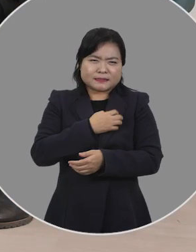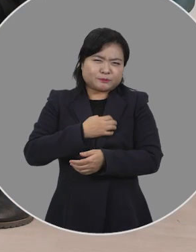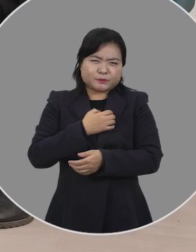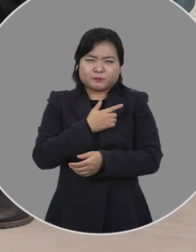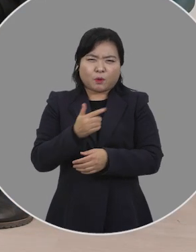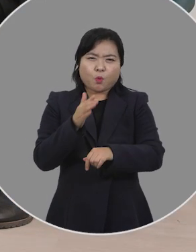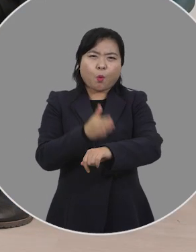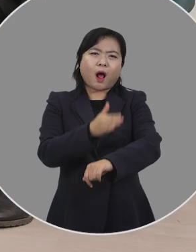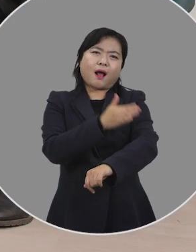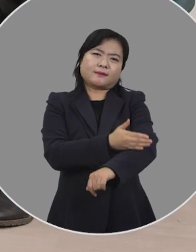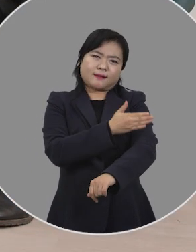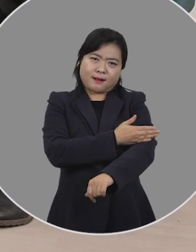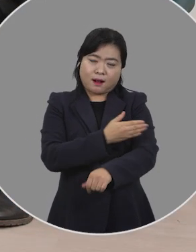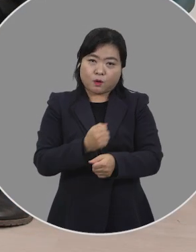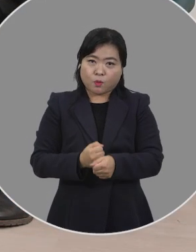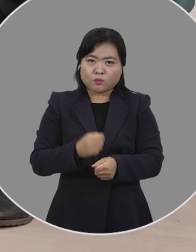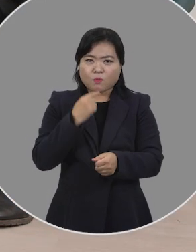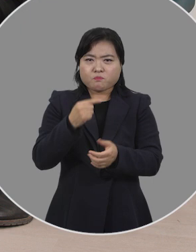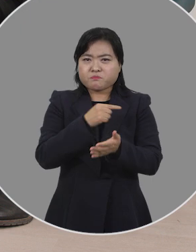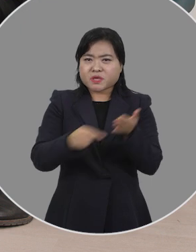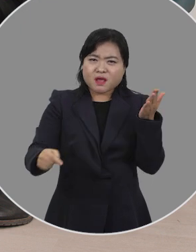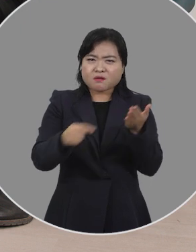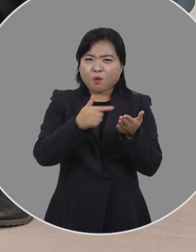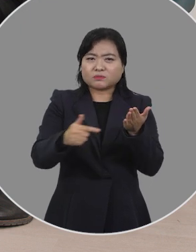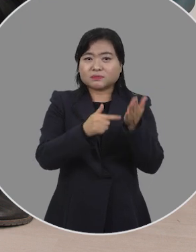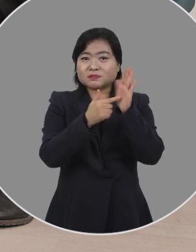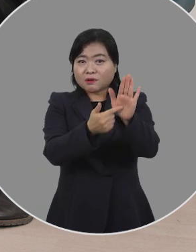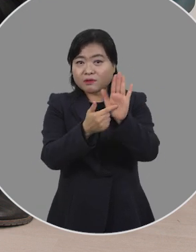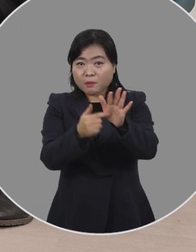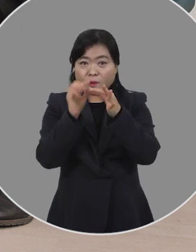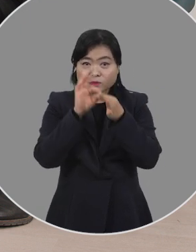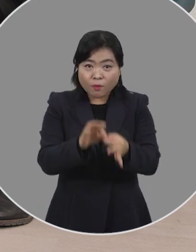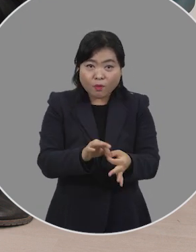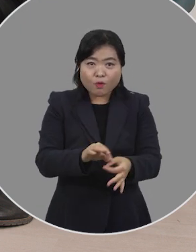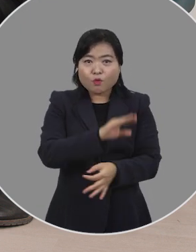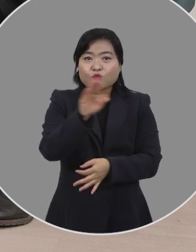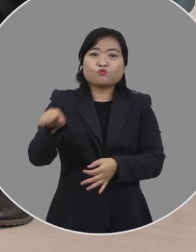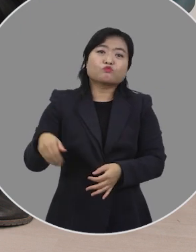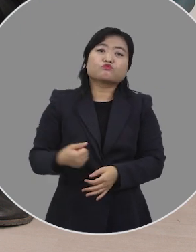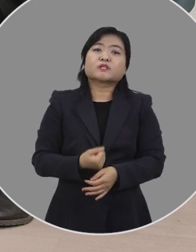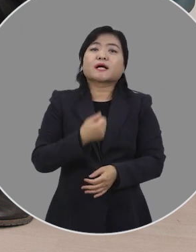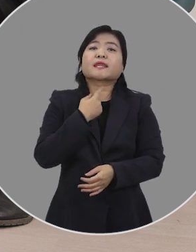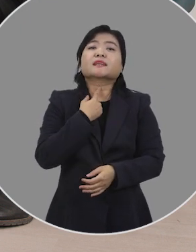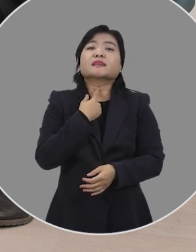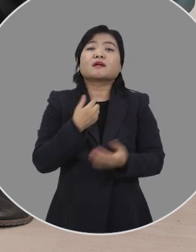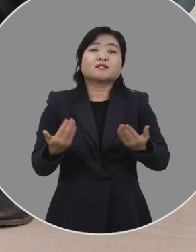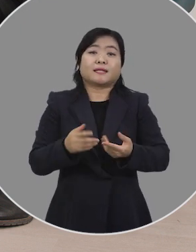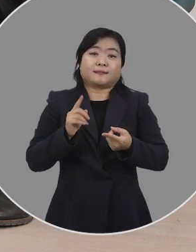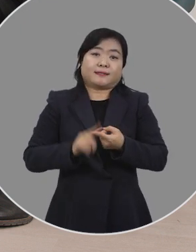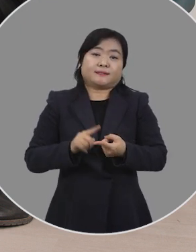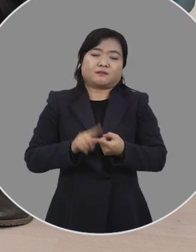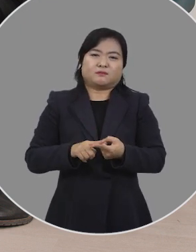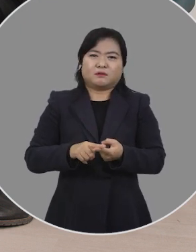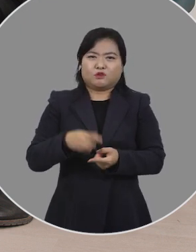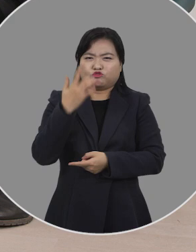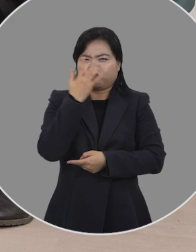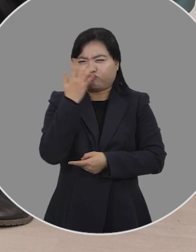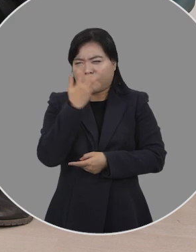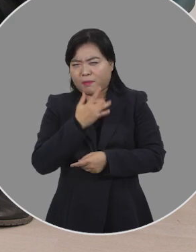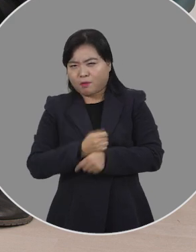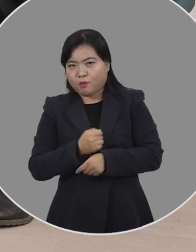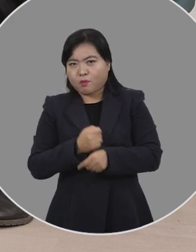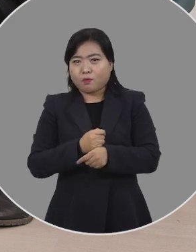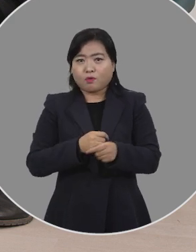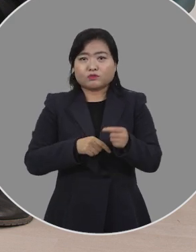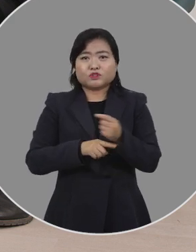슬픔을 너무 과장하고 네. 피해를 너무 드러내면서 그다음 우리가 했던 일에 대해서는